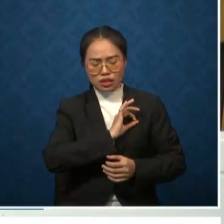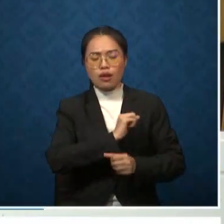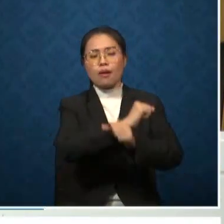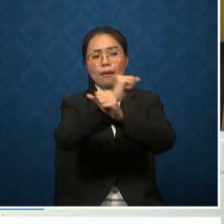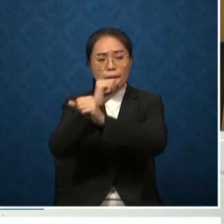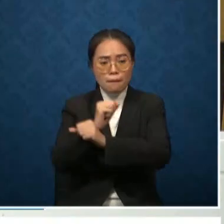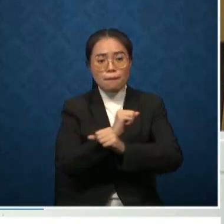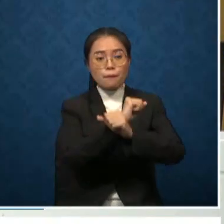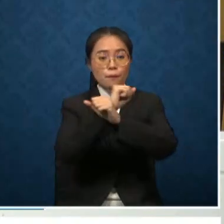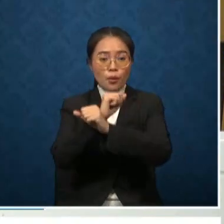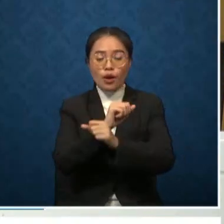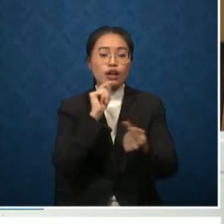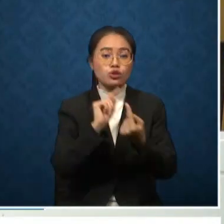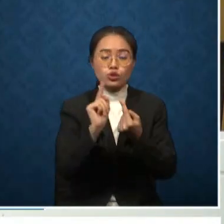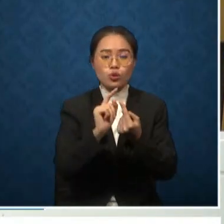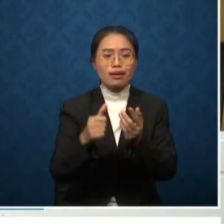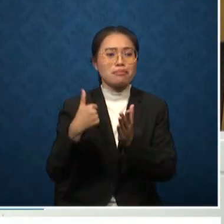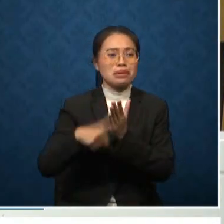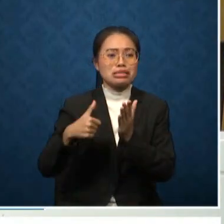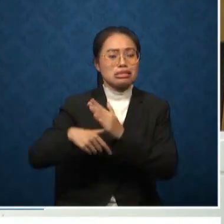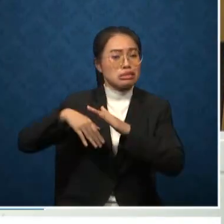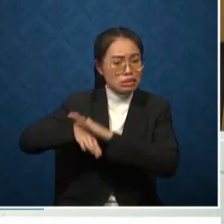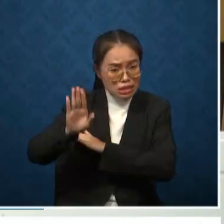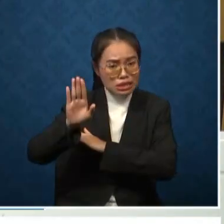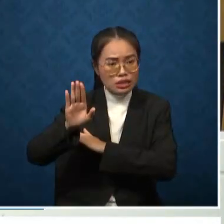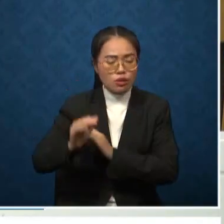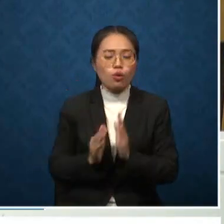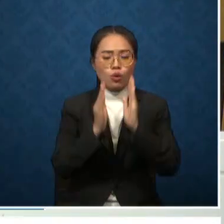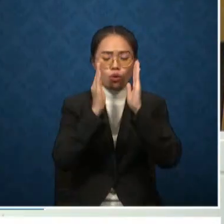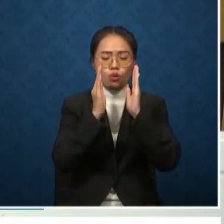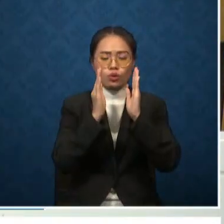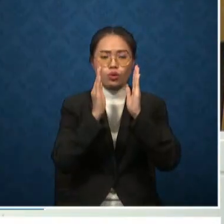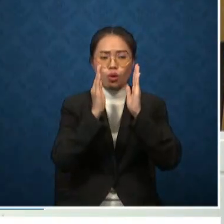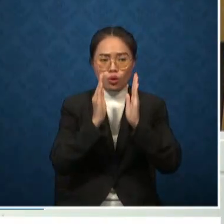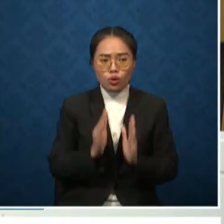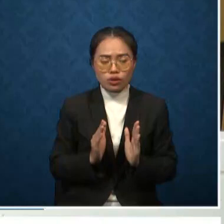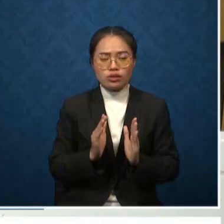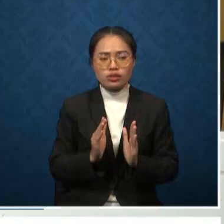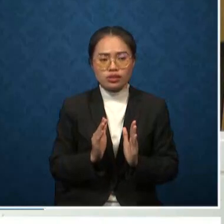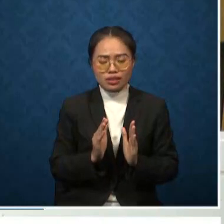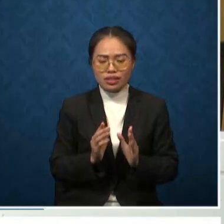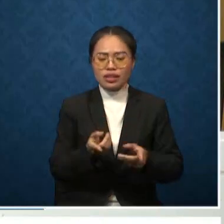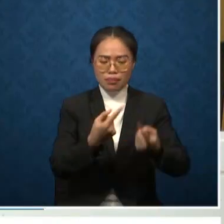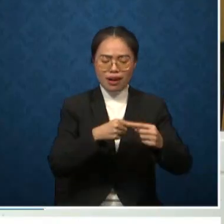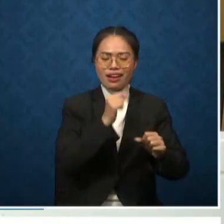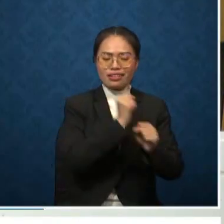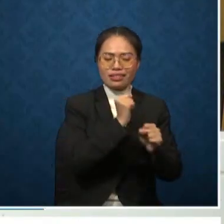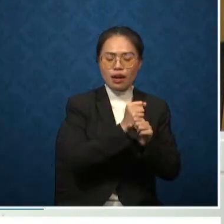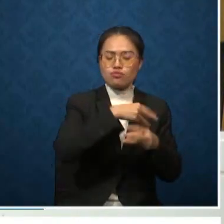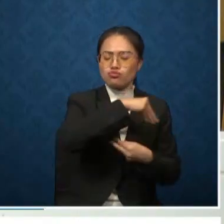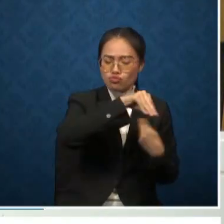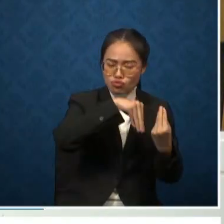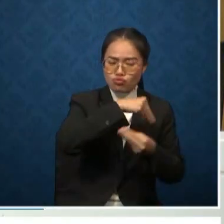การหลีกเลี่ยงภาษีของบุคคลในชาติต่างๆที่เข้าไปทำธุรกิจธุรกรรมในประเทศ